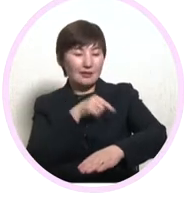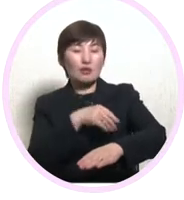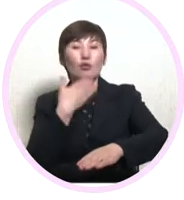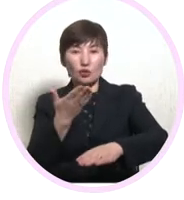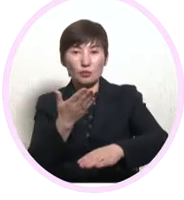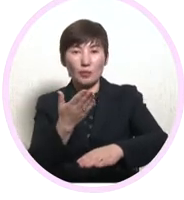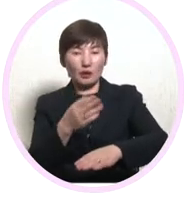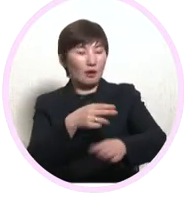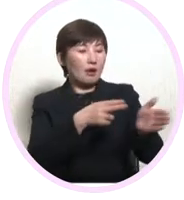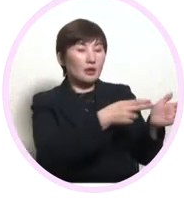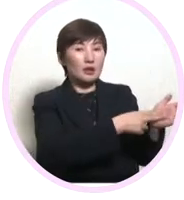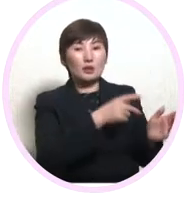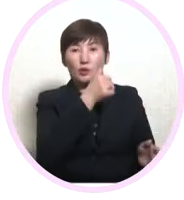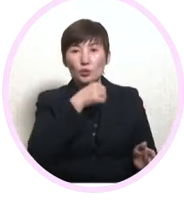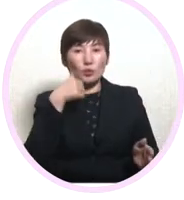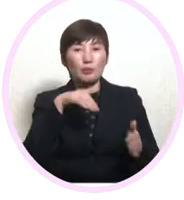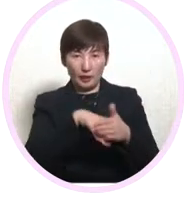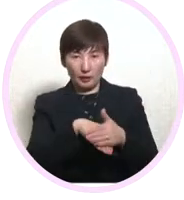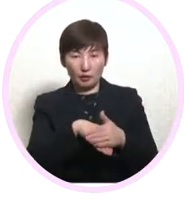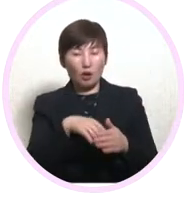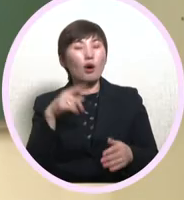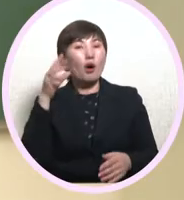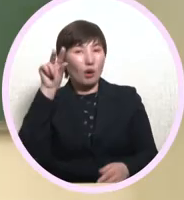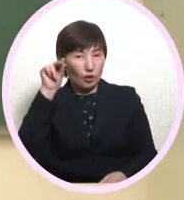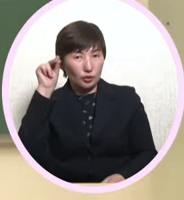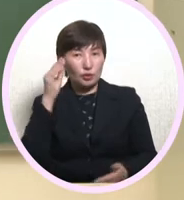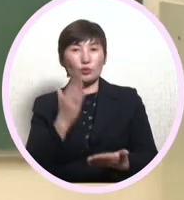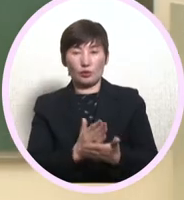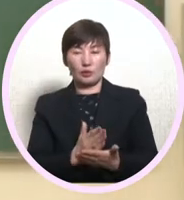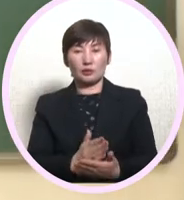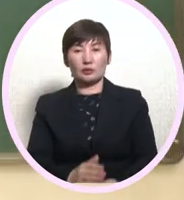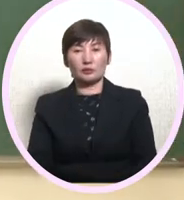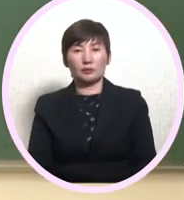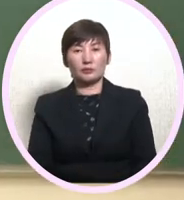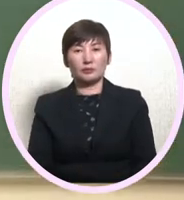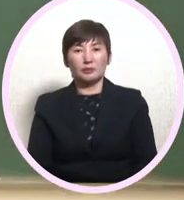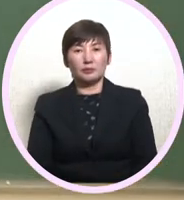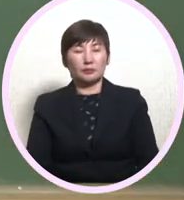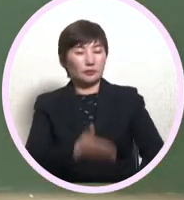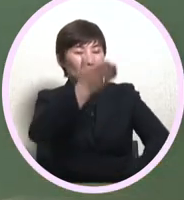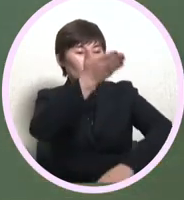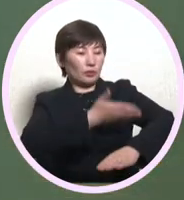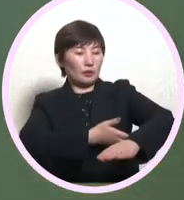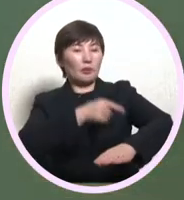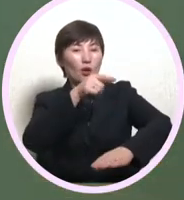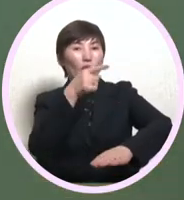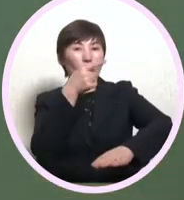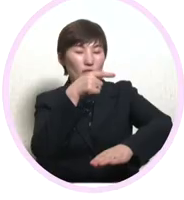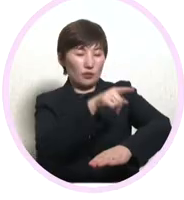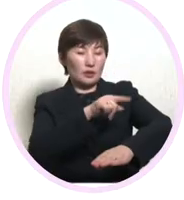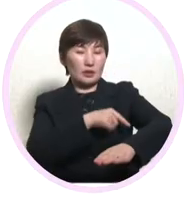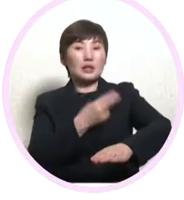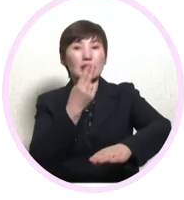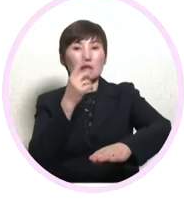нь мэддэггүй байх үед олож сурсан байгаа. За тэгэхээр шулуун дээр байгаа 2 цэг авъя. За 2 тэнцүү 2-1